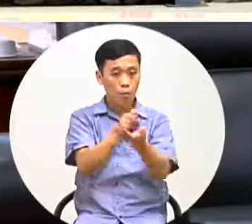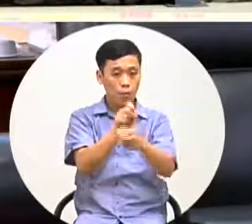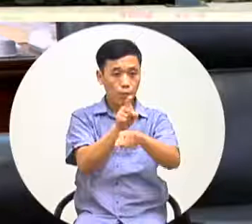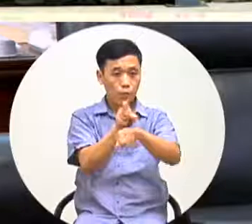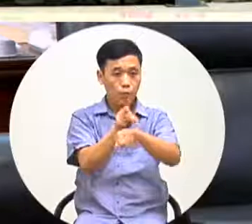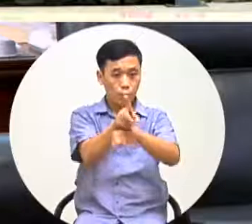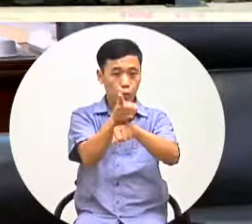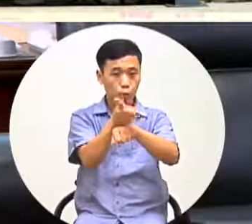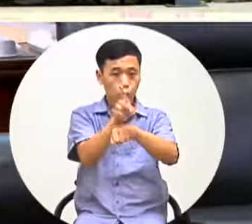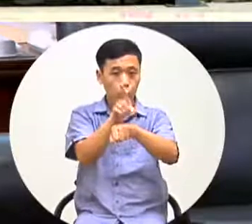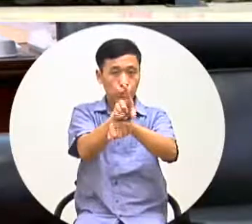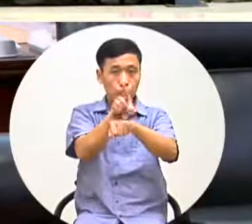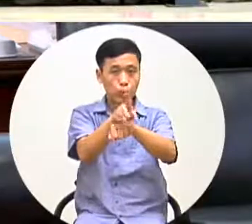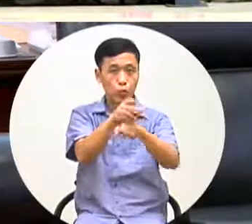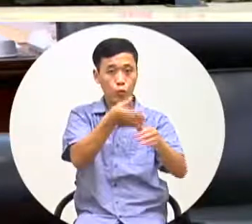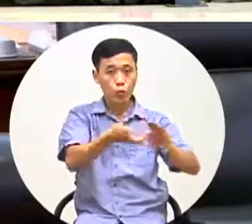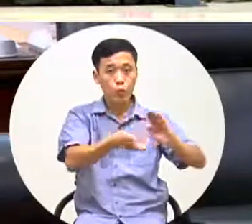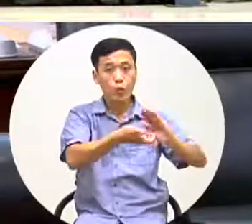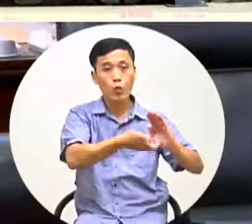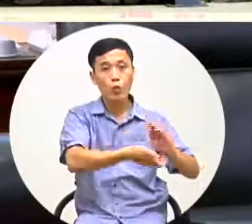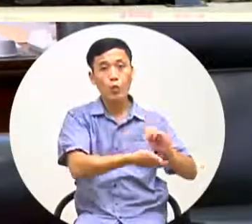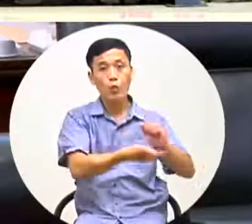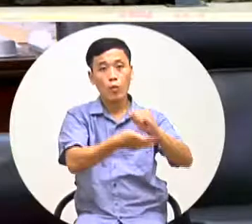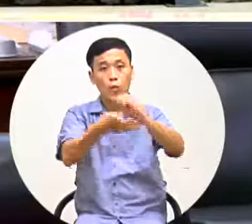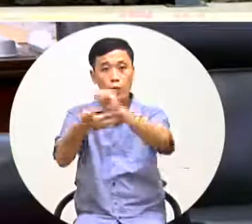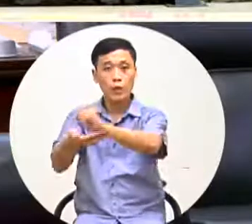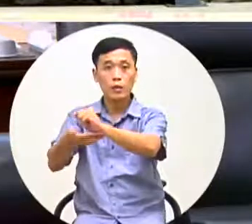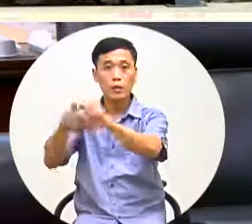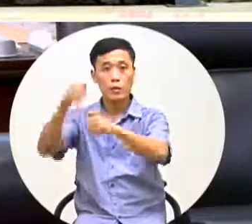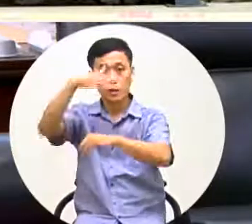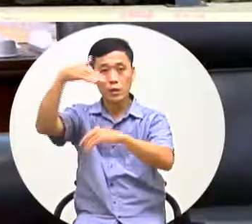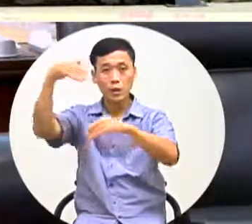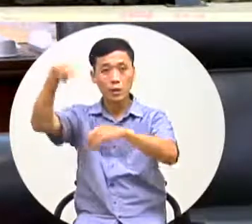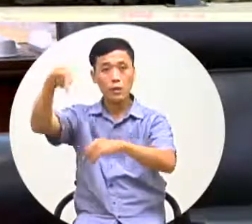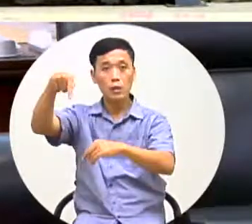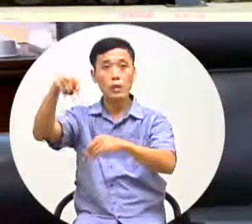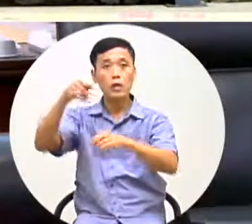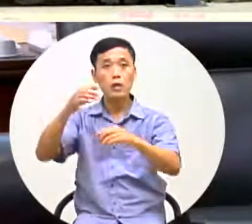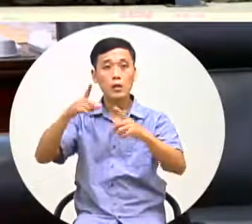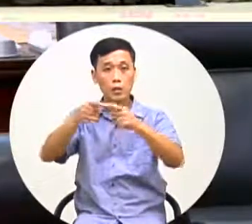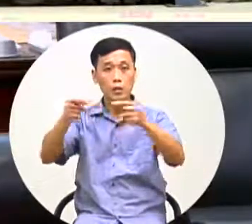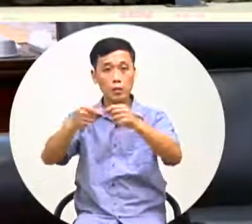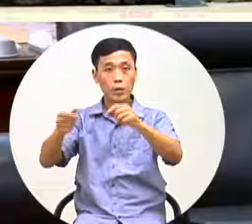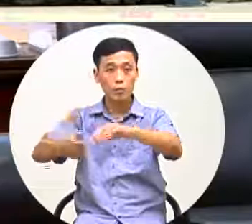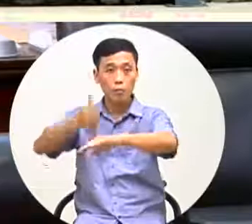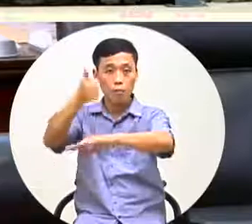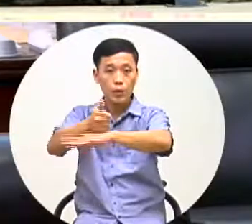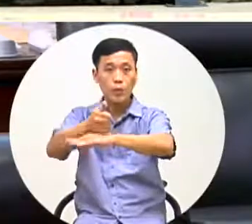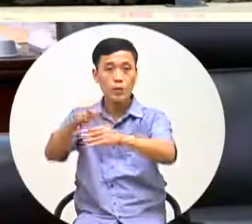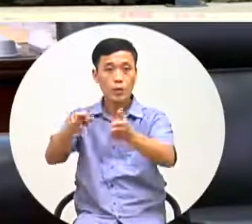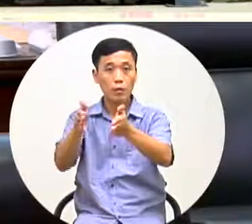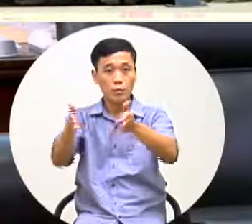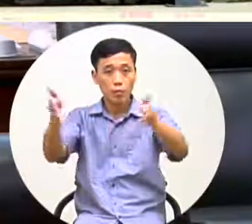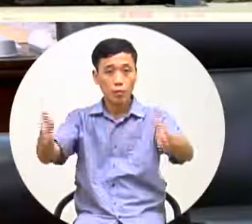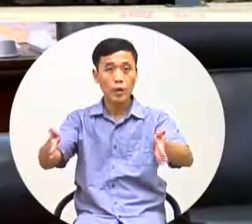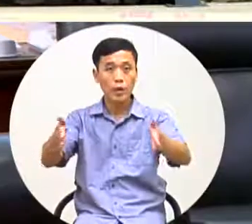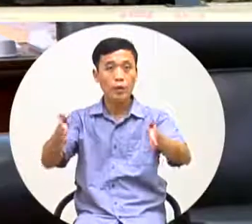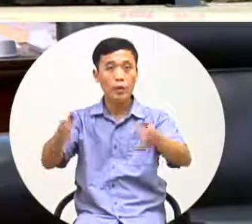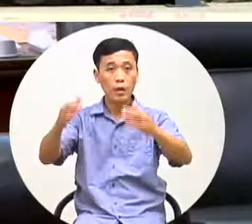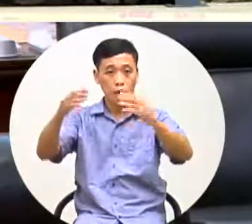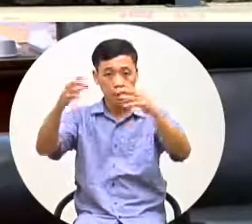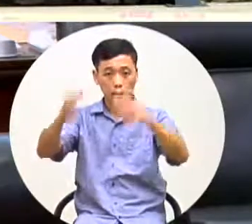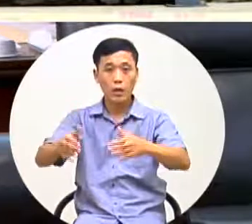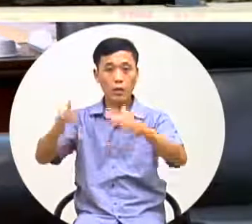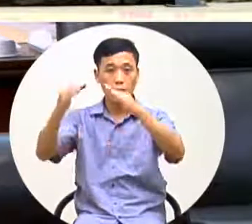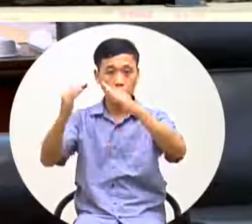代，好，他们在那边盖了一座要给日本太子做的会馆，所以那边有一个类似一个通路可以